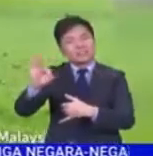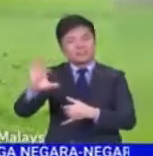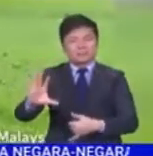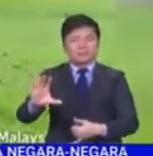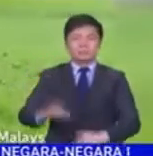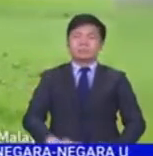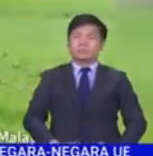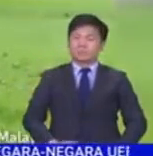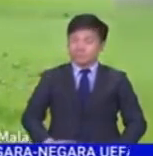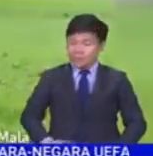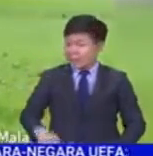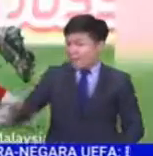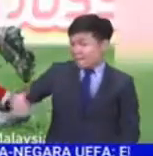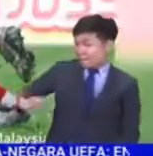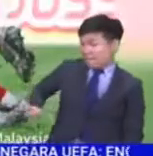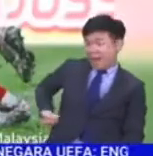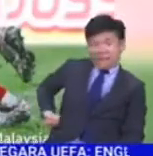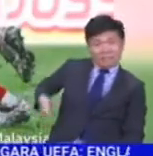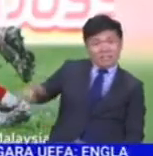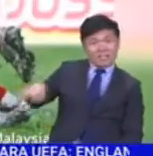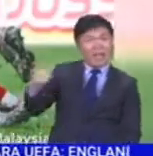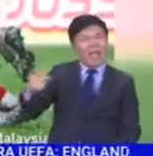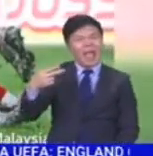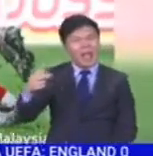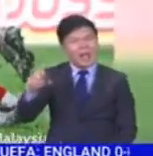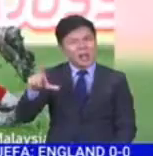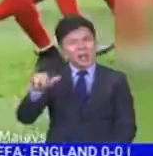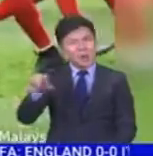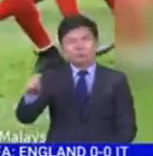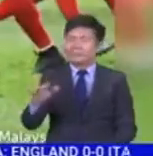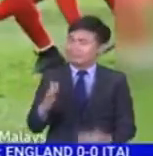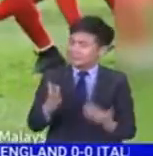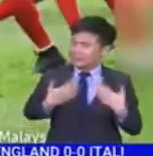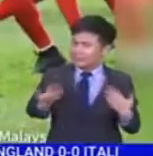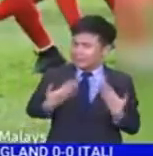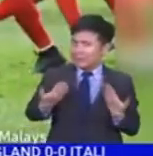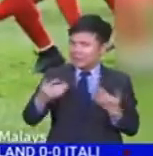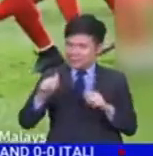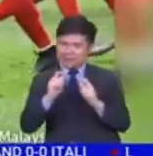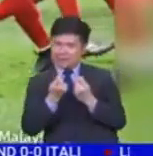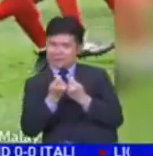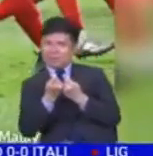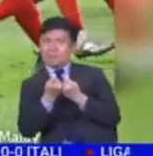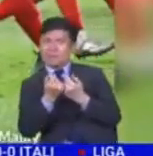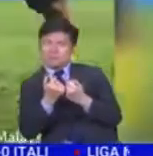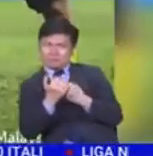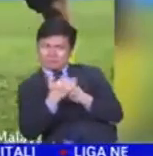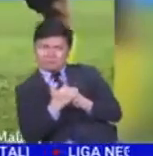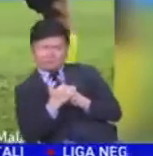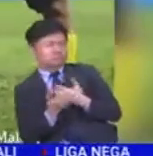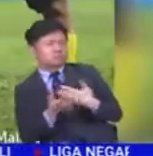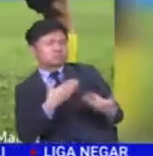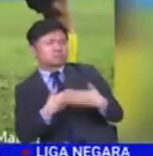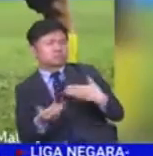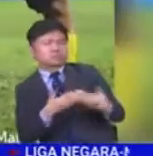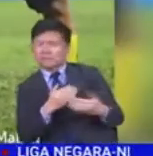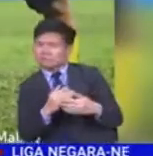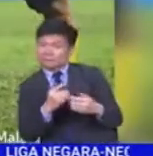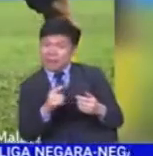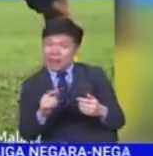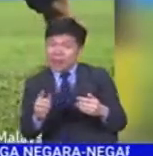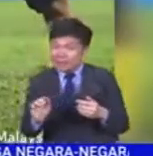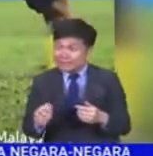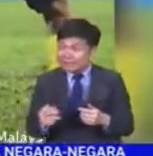Sementara itu, bagi pengendali Bahrain, Helio Philip Sousa, beliau gembira pasukannya berjaya mengatasi tekanan dan keadaan padang untuk